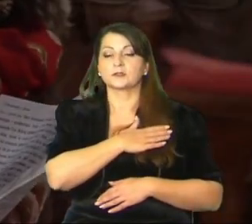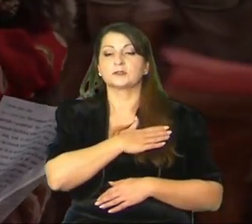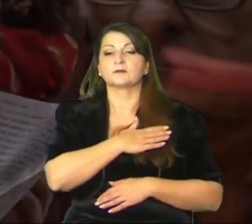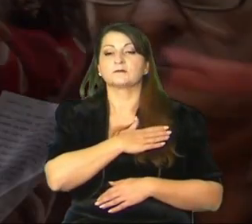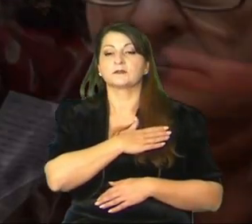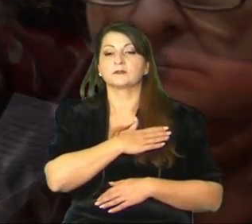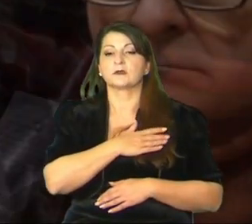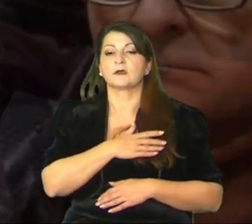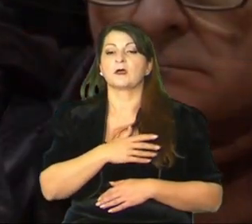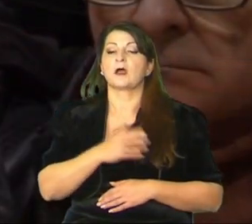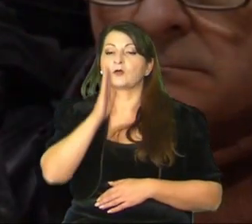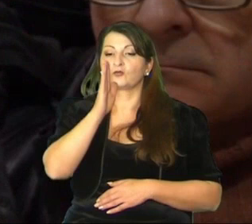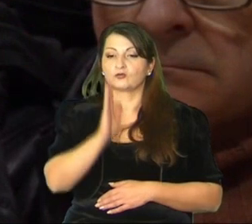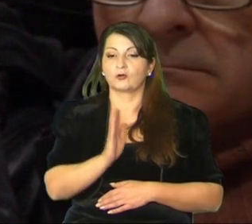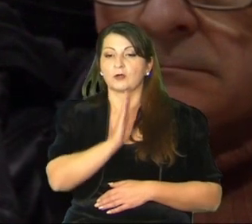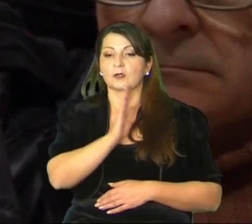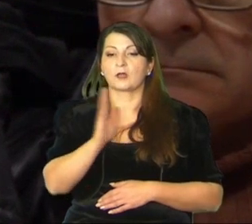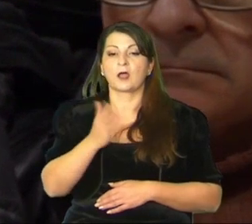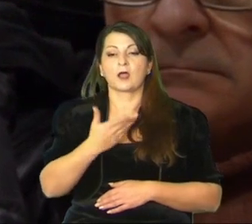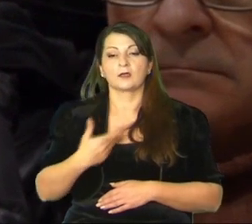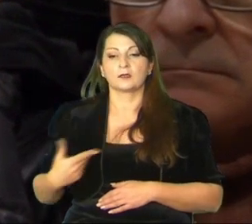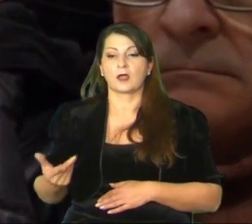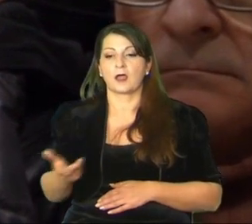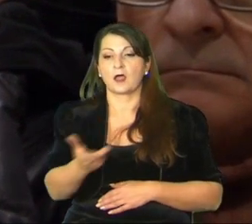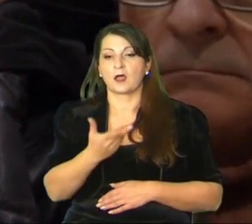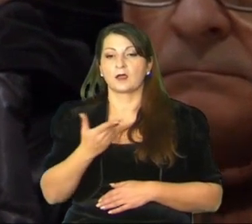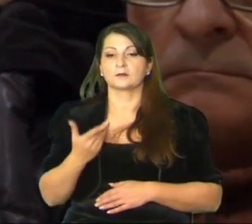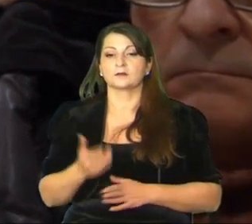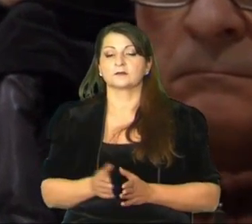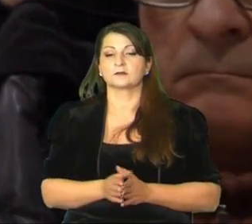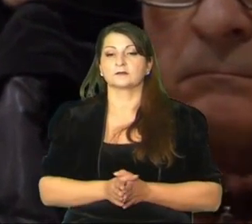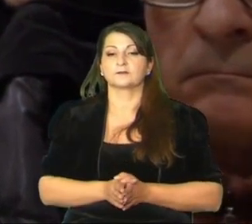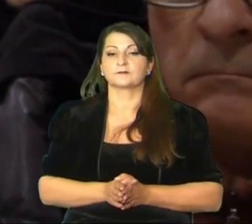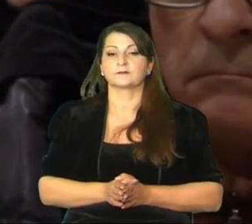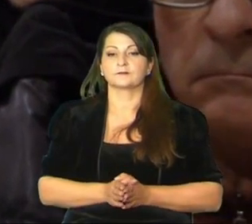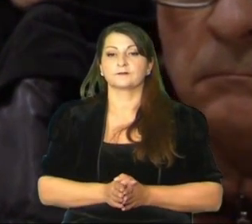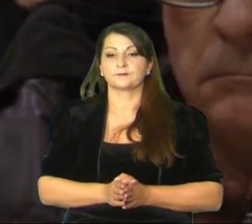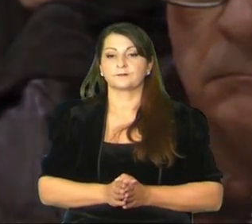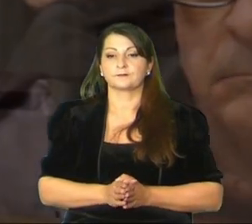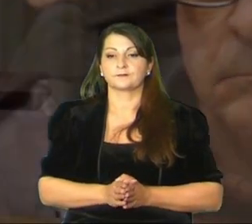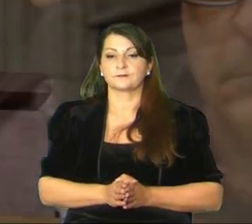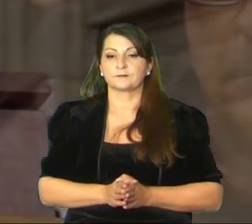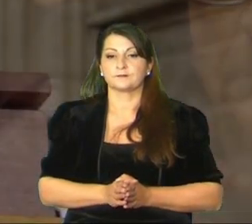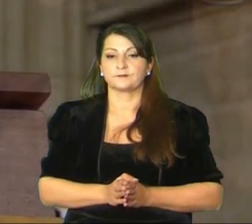milostivý a žehnaj nás.